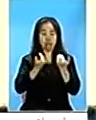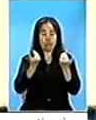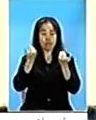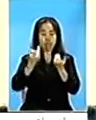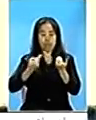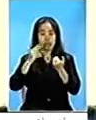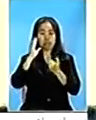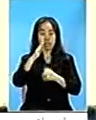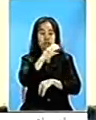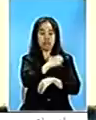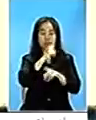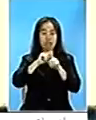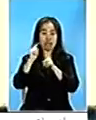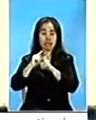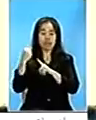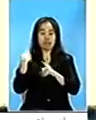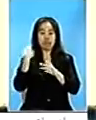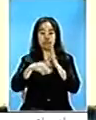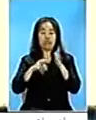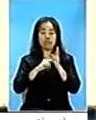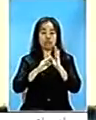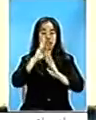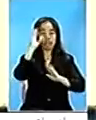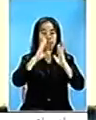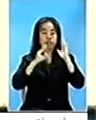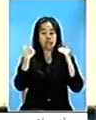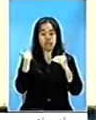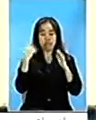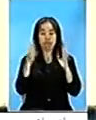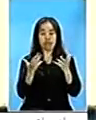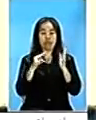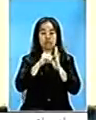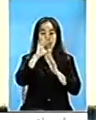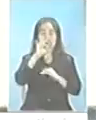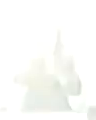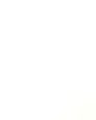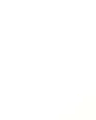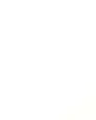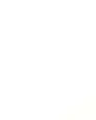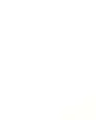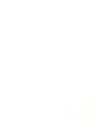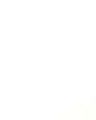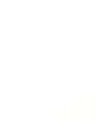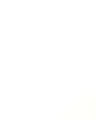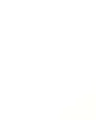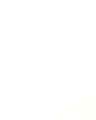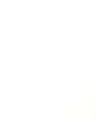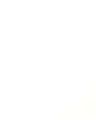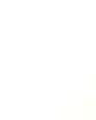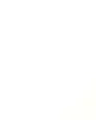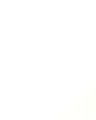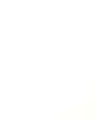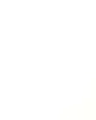ธงชาติและเพลงชาติไทยเป็นสัญลักษณ์ของความเป็นไทยเราจงร่วมใจยืนตรงเคารพธงชาติ